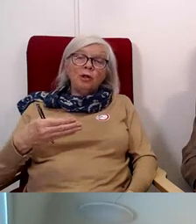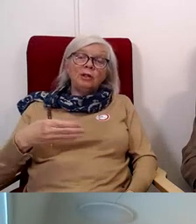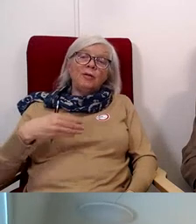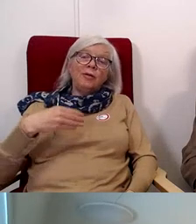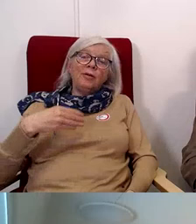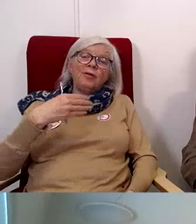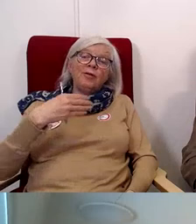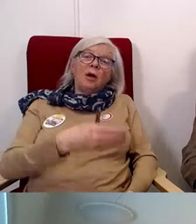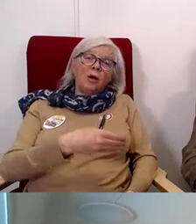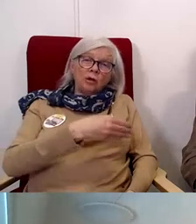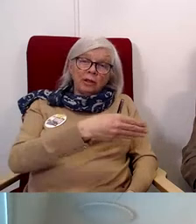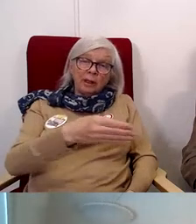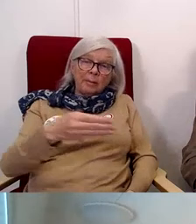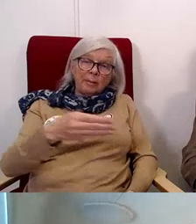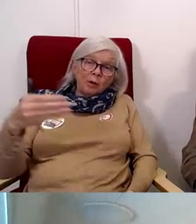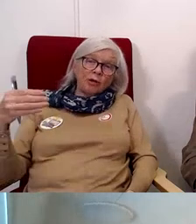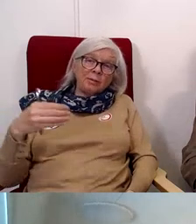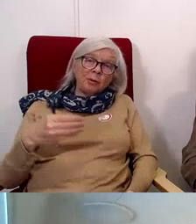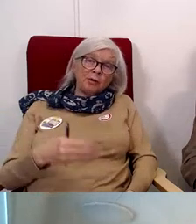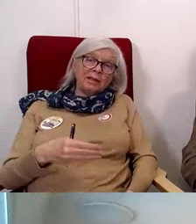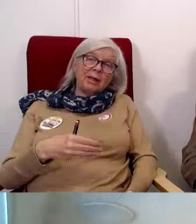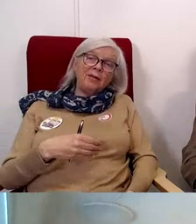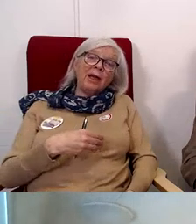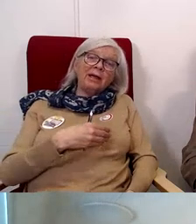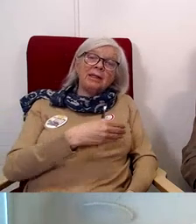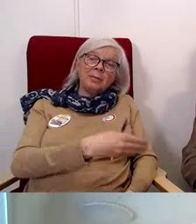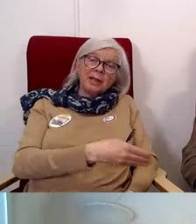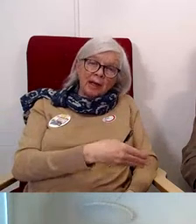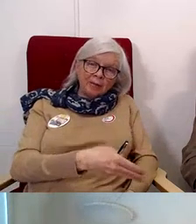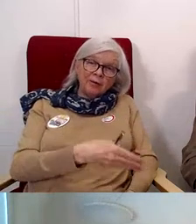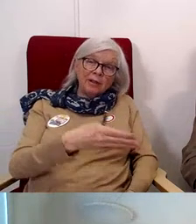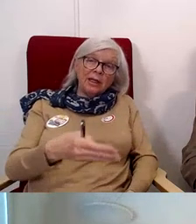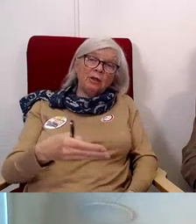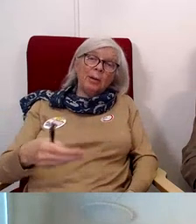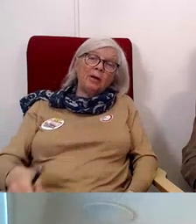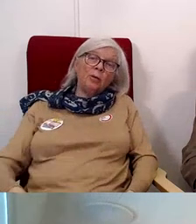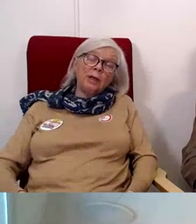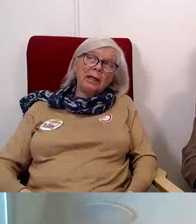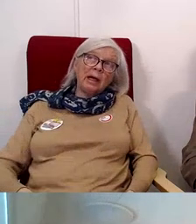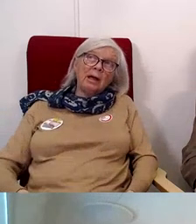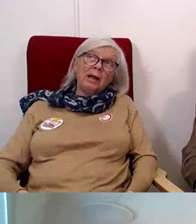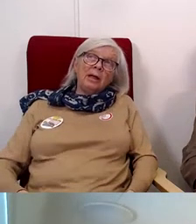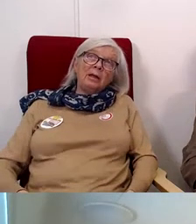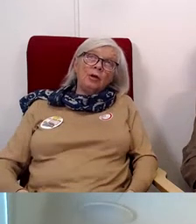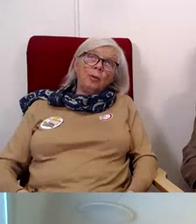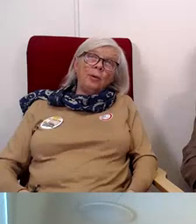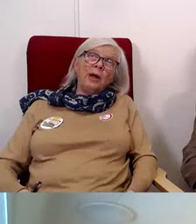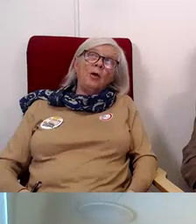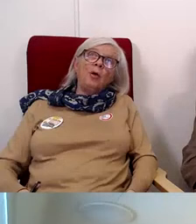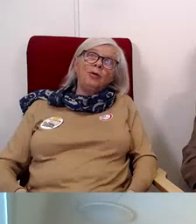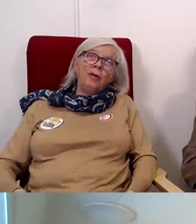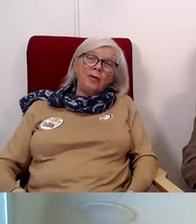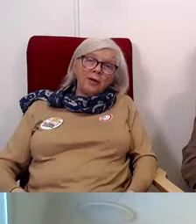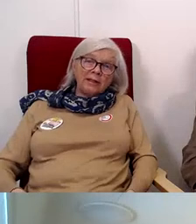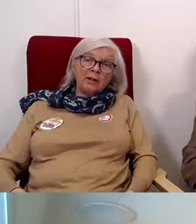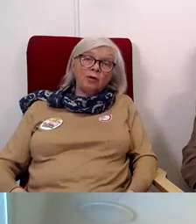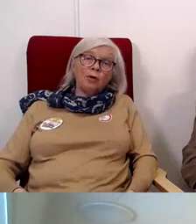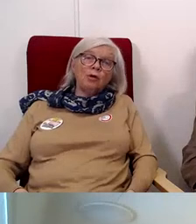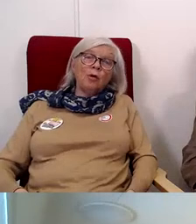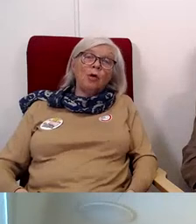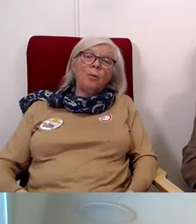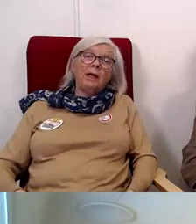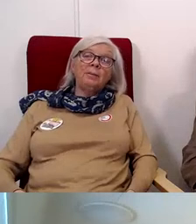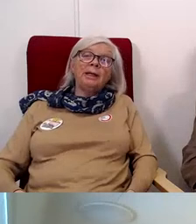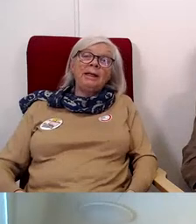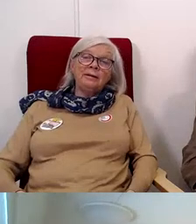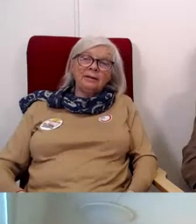stor betydelse för vi har ju en demokratisk process när vi väljer representanter till de här olika grupperna. Och vi förvissar oss